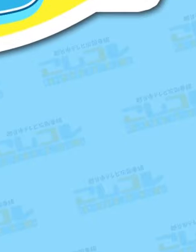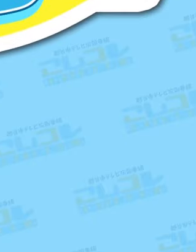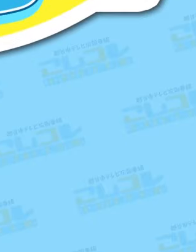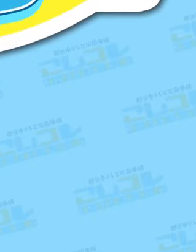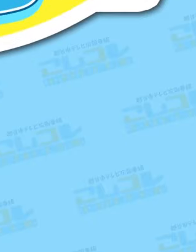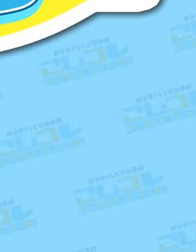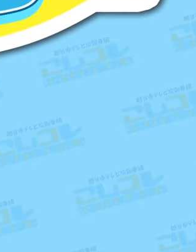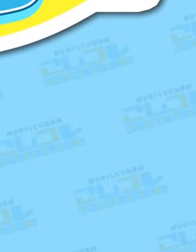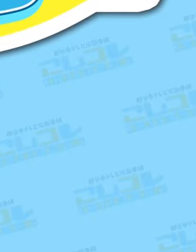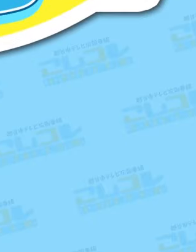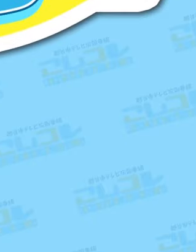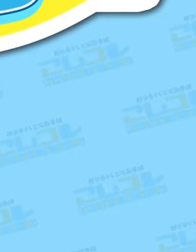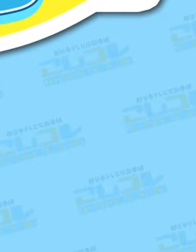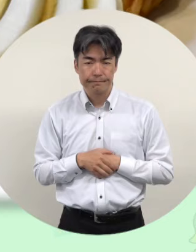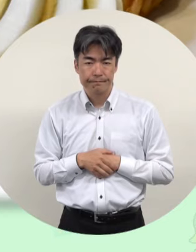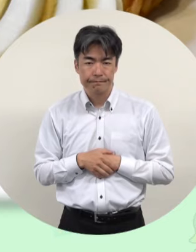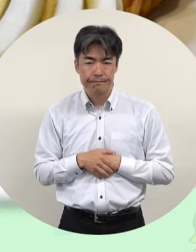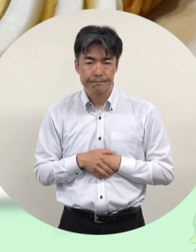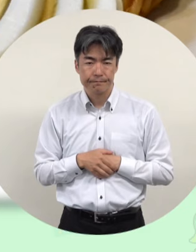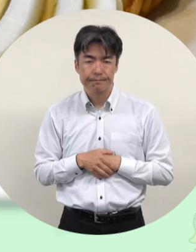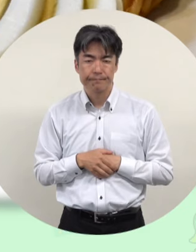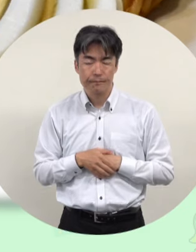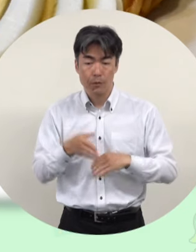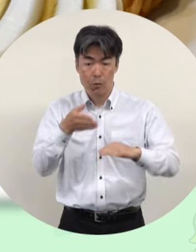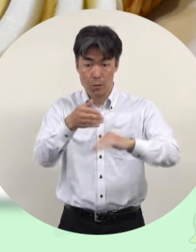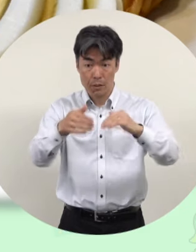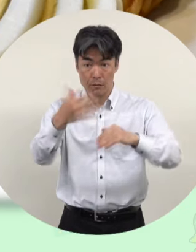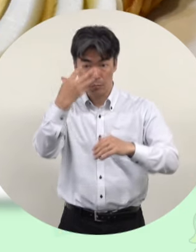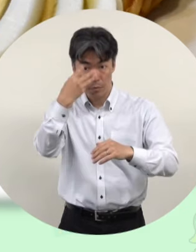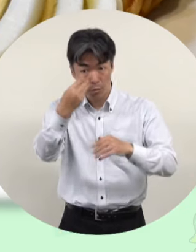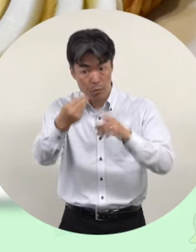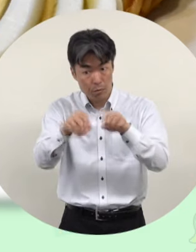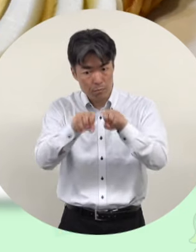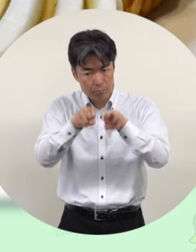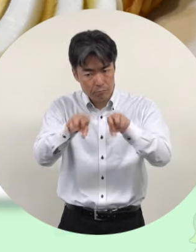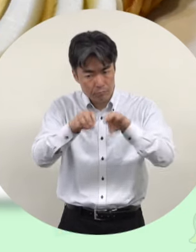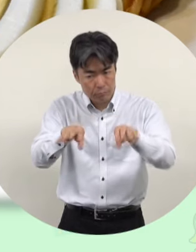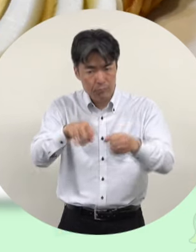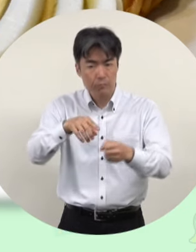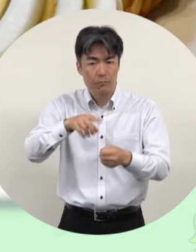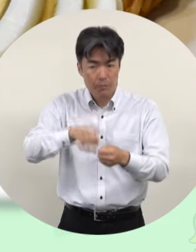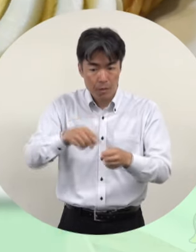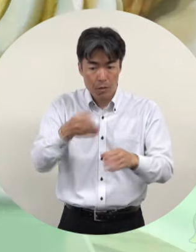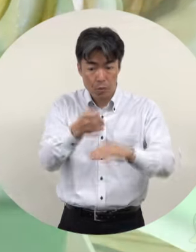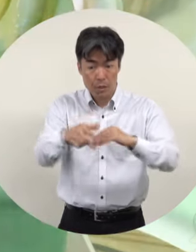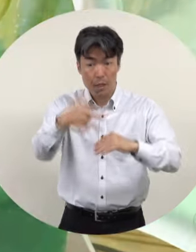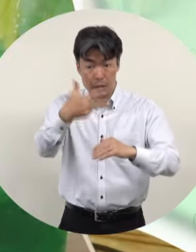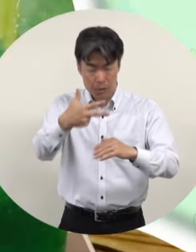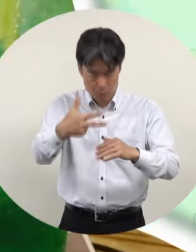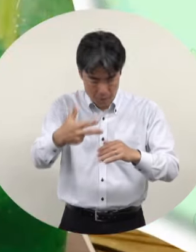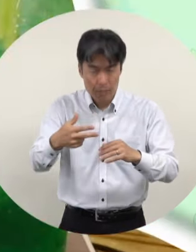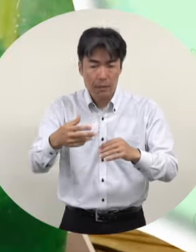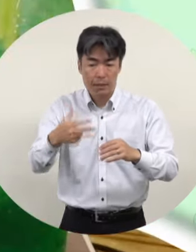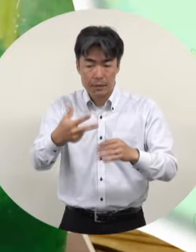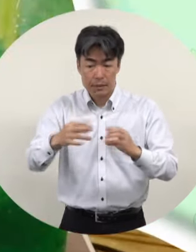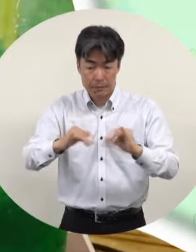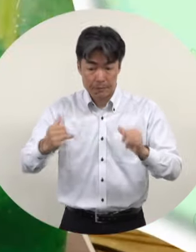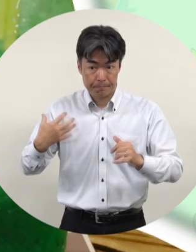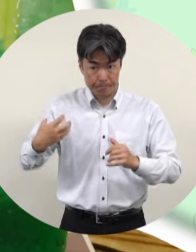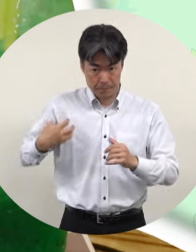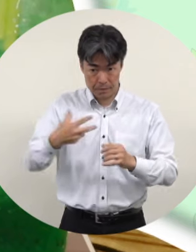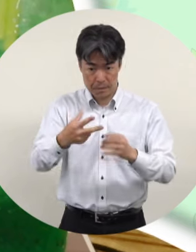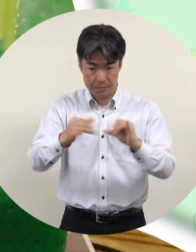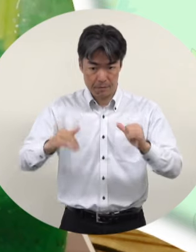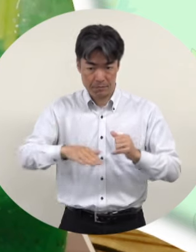越コレディスカバリー。 越谷の魅力を発信するため、越谷市では市民の市民